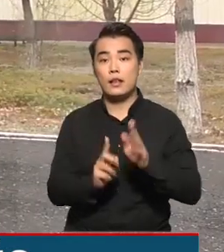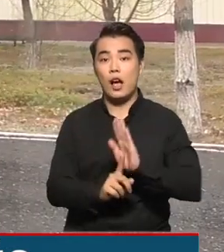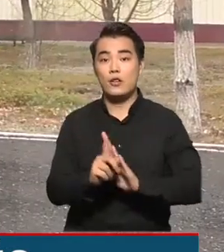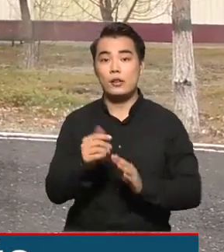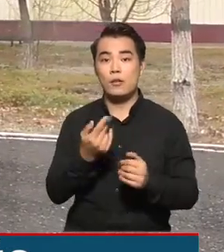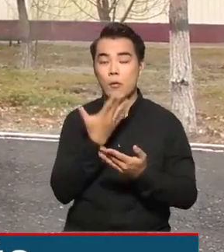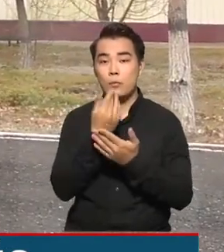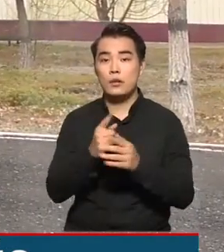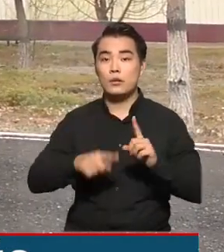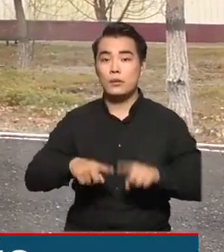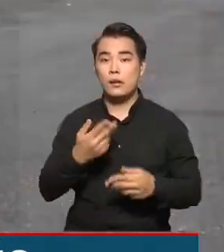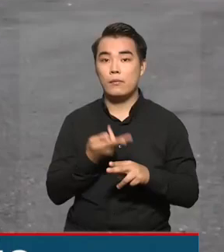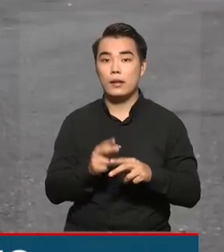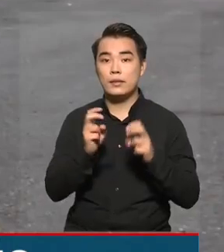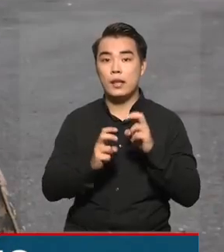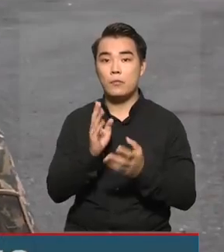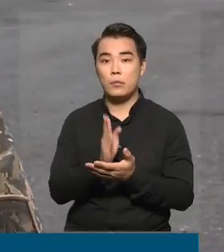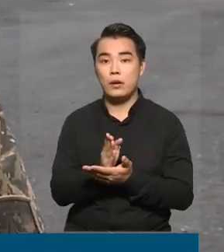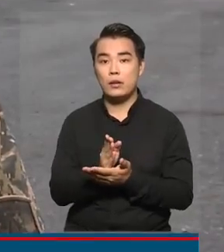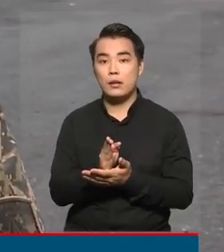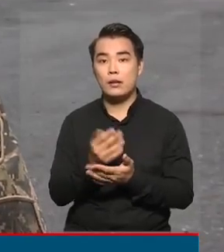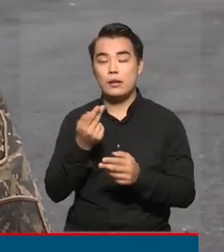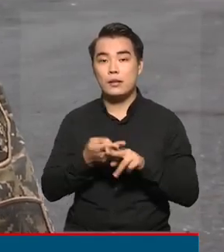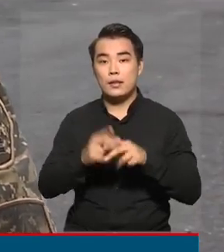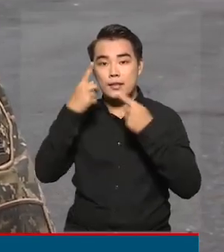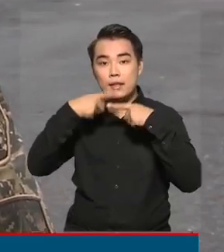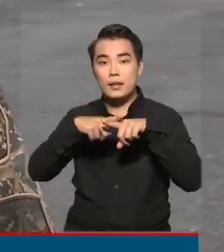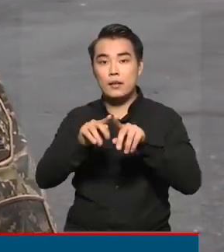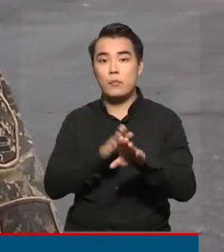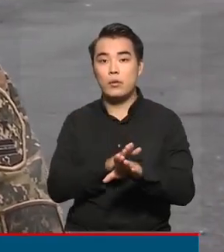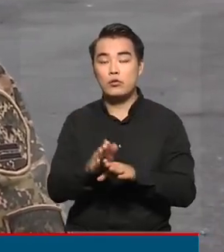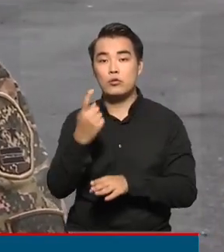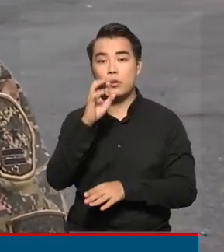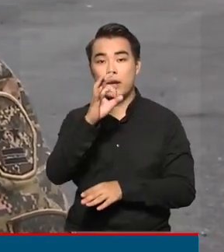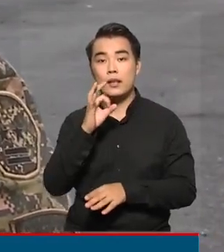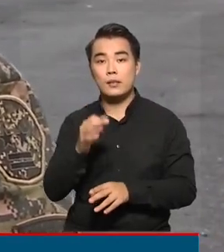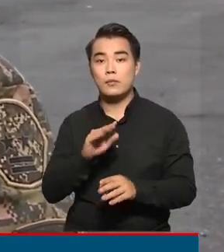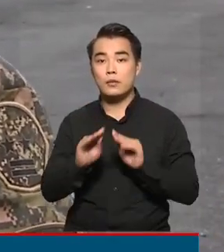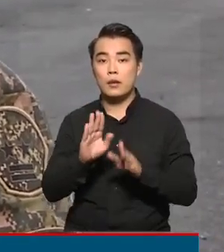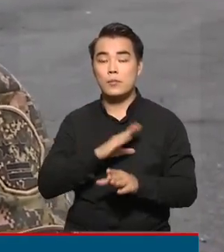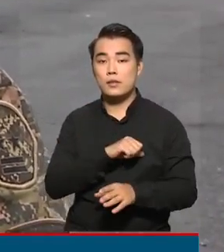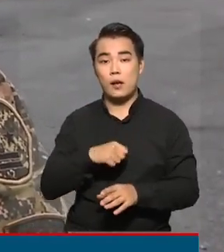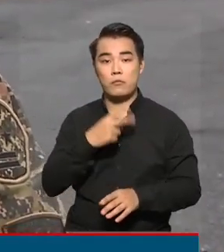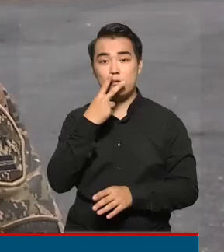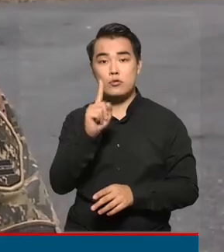елдің өнімі. Біздің әскери бөлім қару-жарақпен және техникамен 100% қамтамасыз етілген. Өздеріңіз көріп